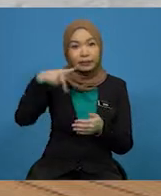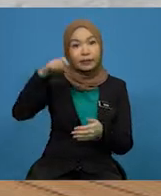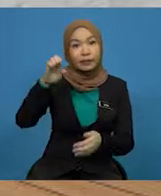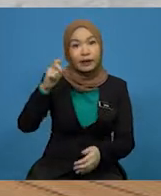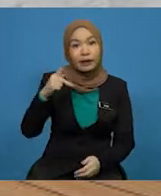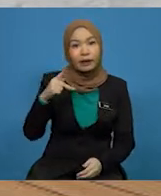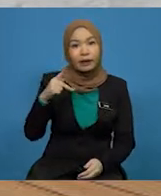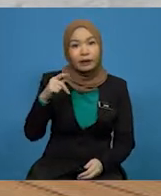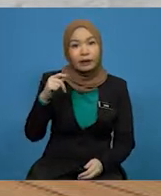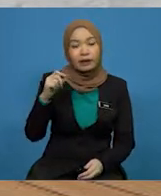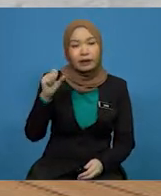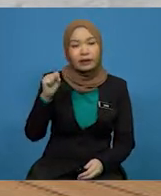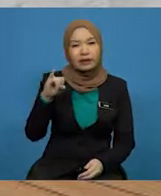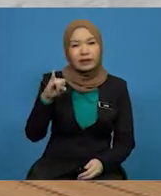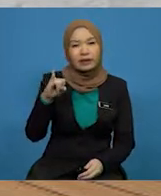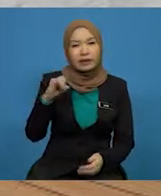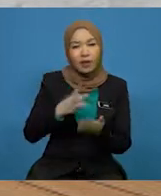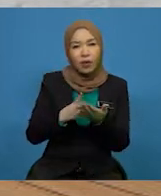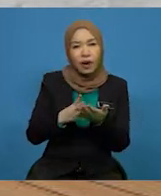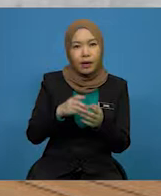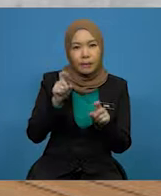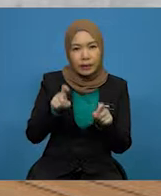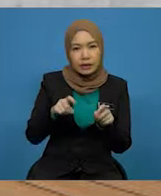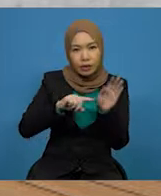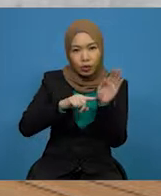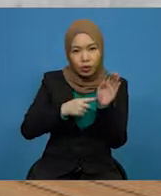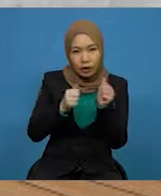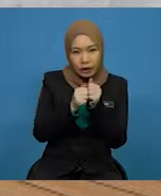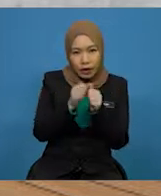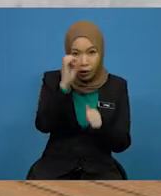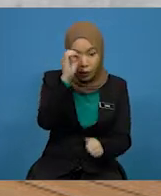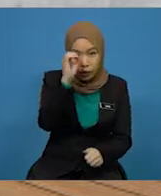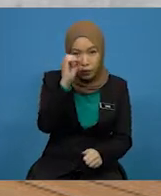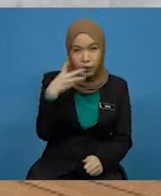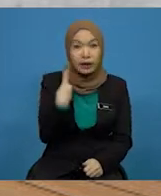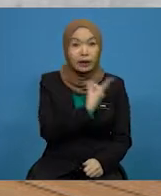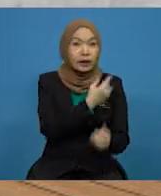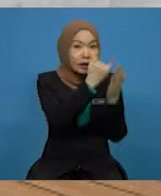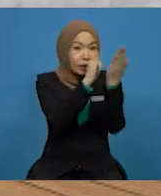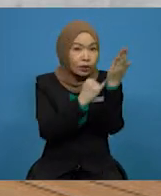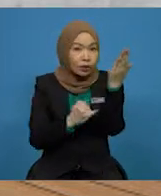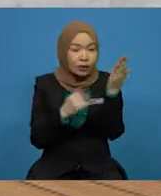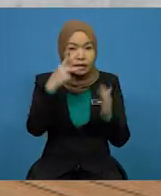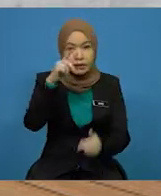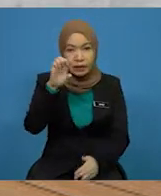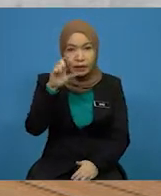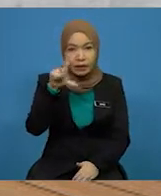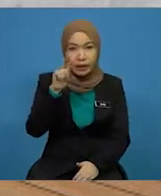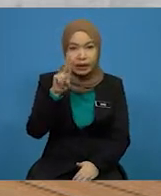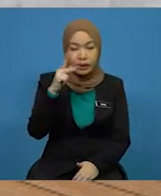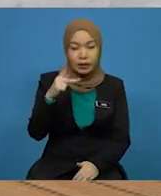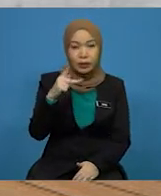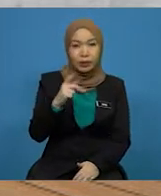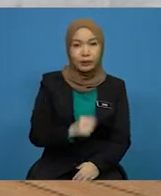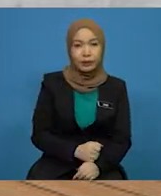wang mesti bermula dengan nilai sifar. Seterusnya, kita melukis keluk permintaan wang atau simbolnya